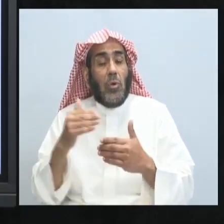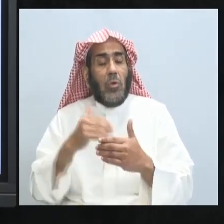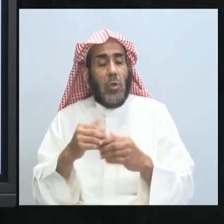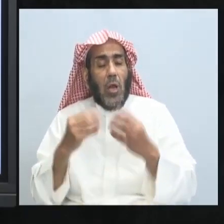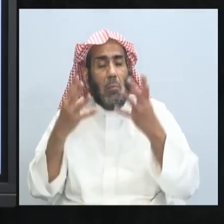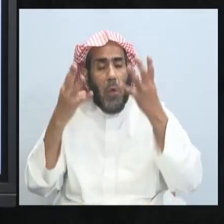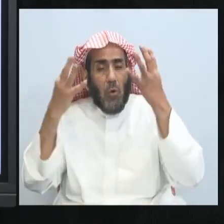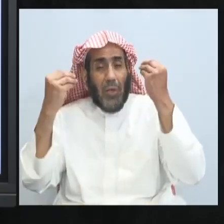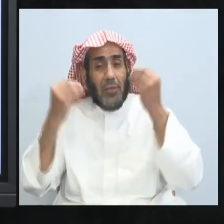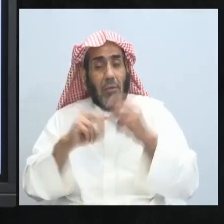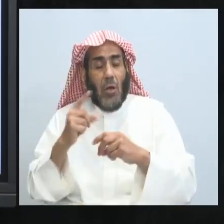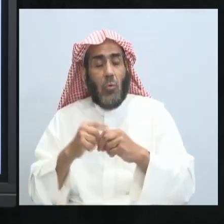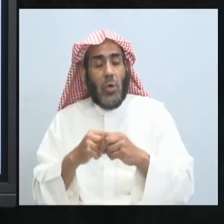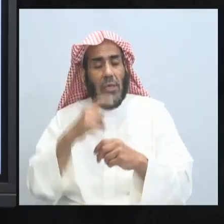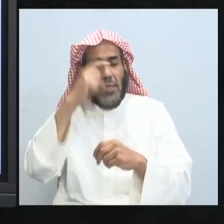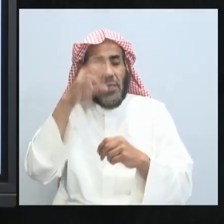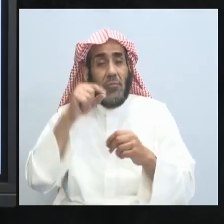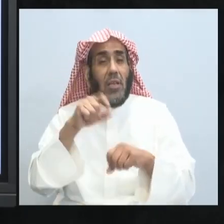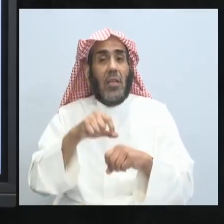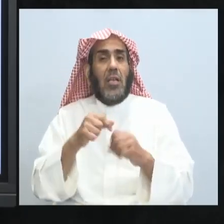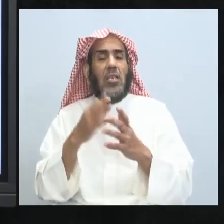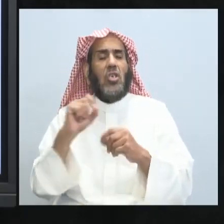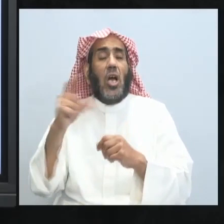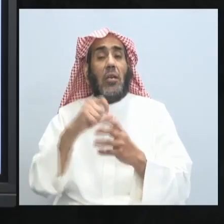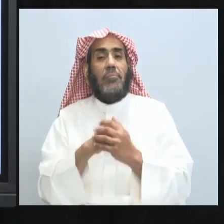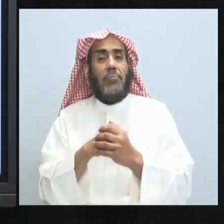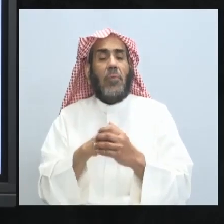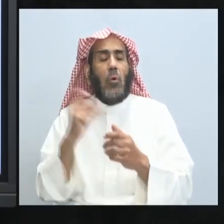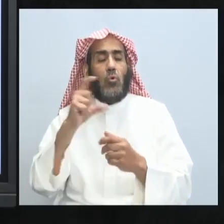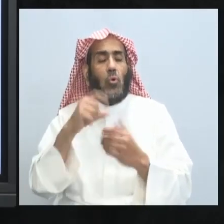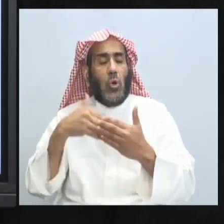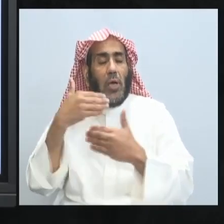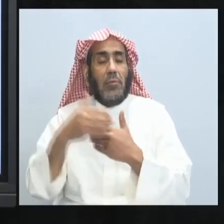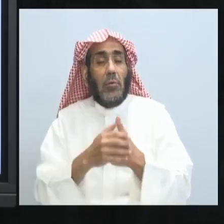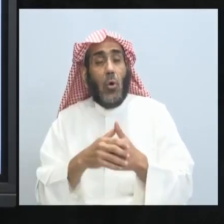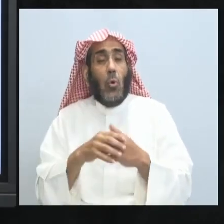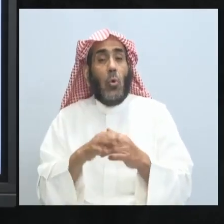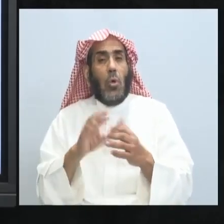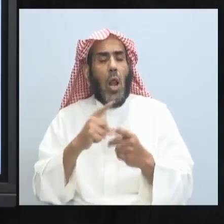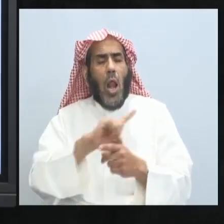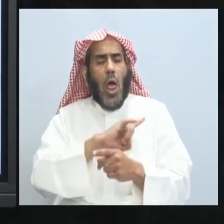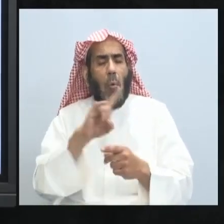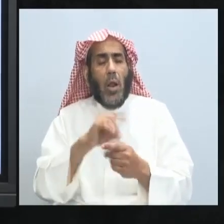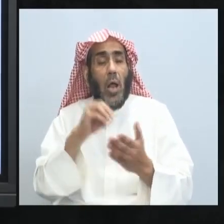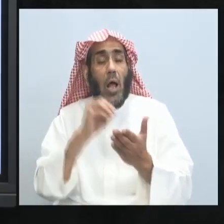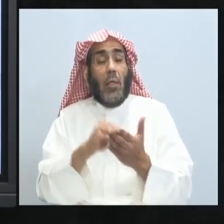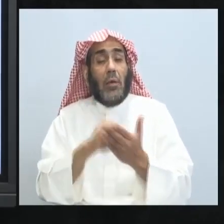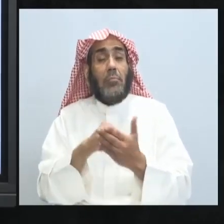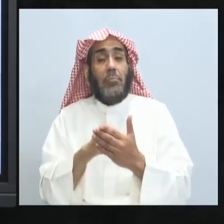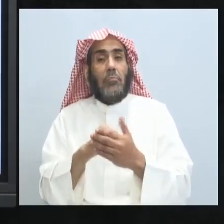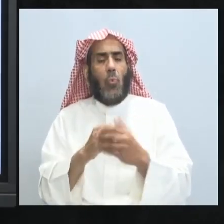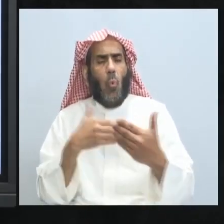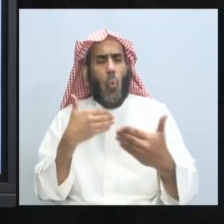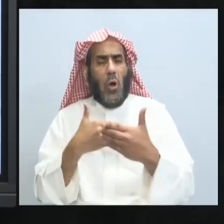الى المعلومات حول الطقس في هذا الشهر او في الشهور القادمه وبالتالي لا يمكن ان اضع بعد ذلك